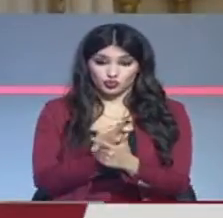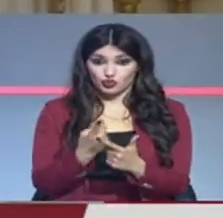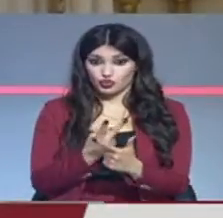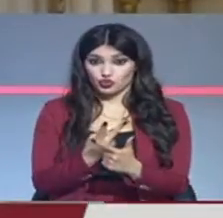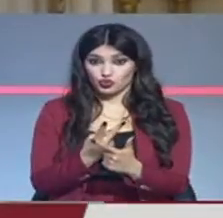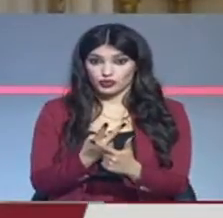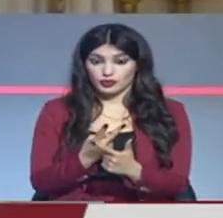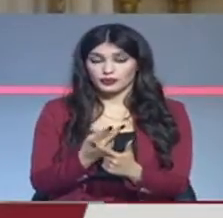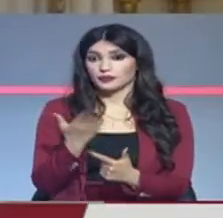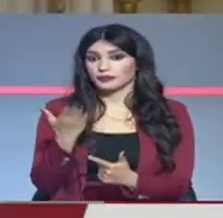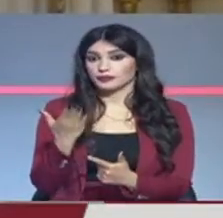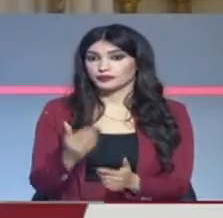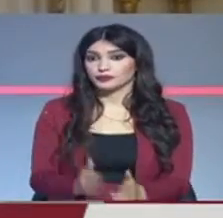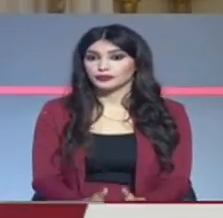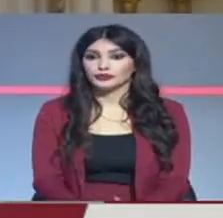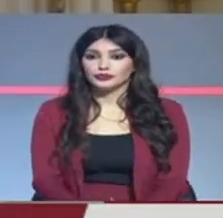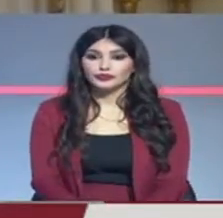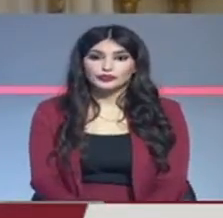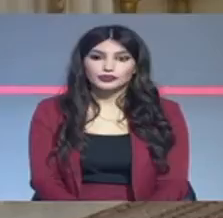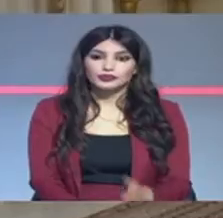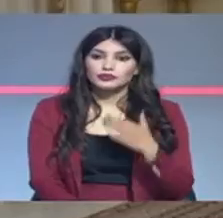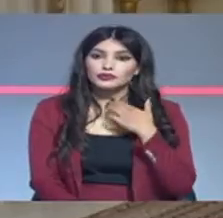عثمان الجرندي